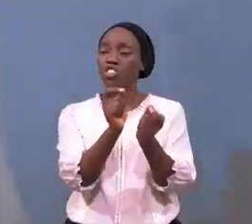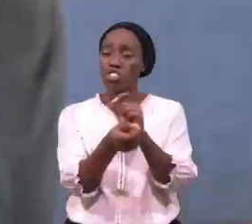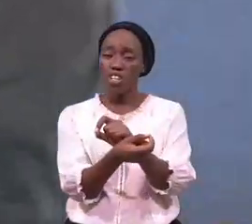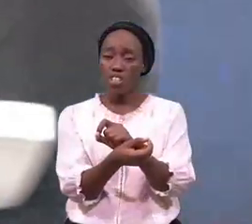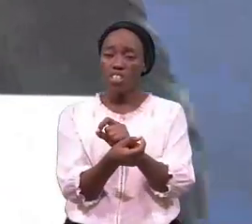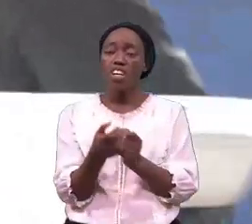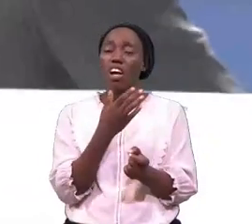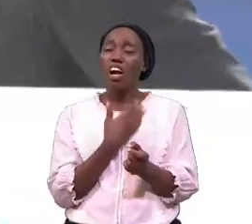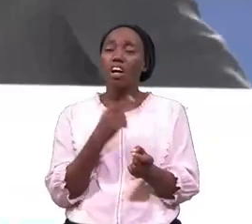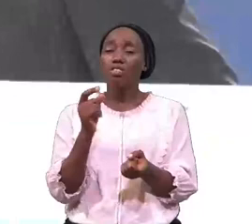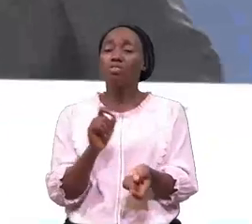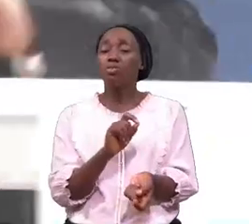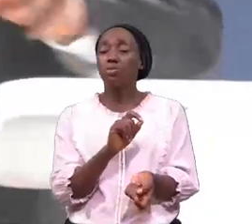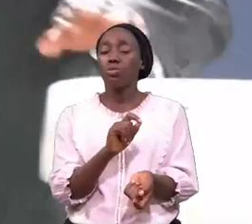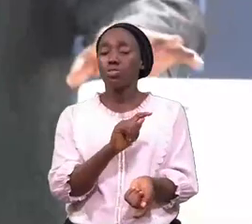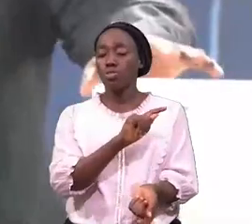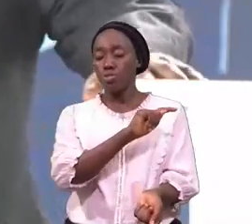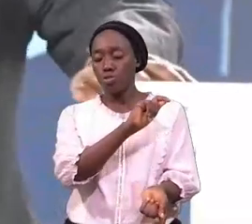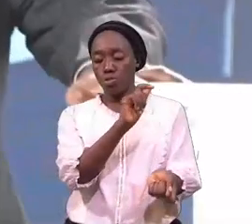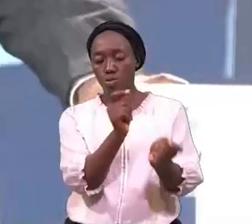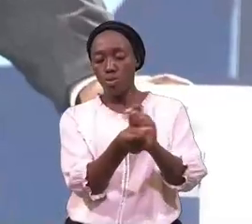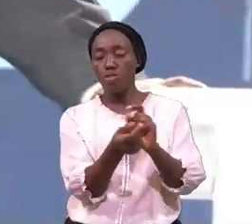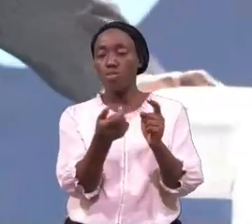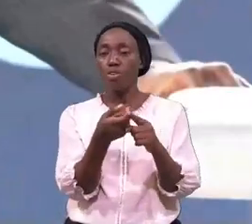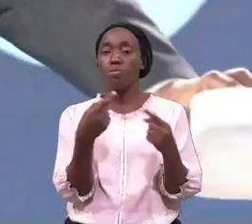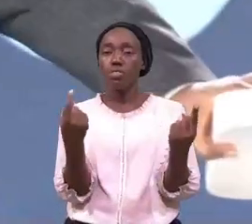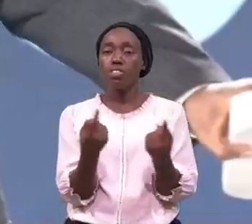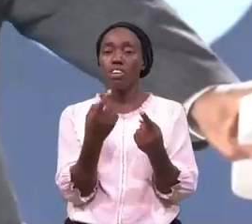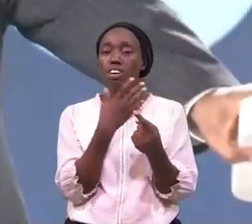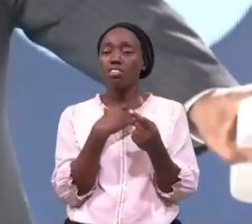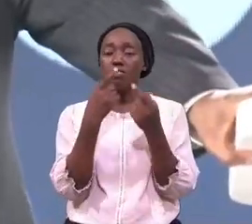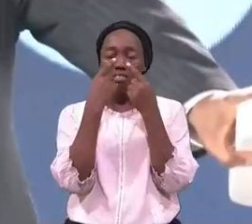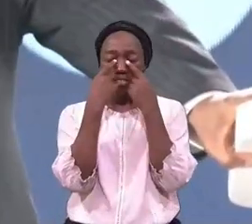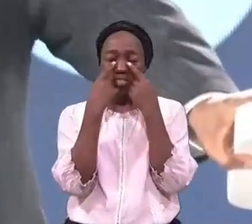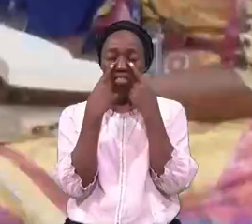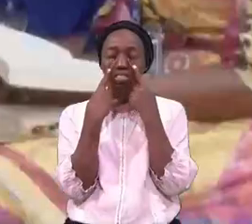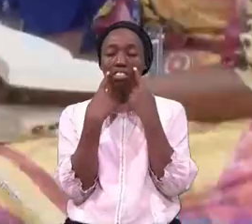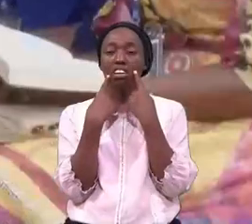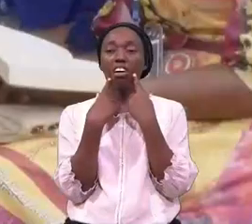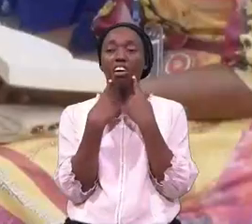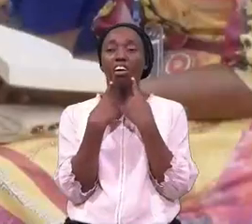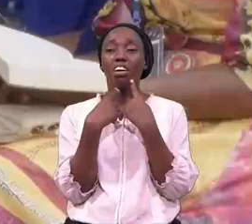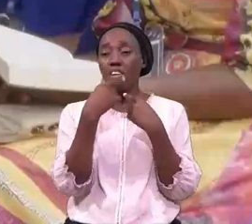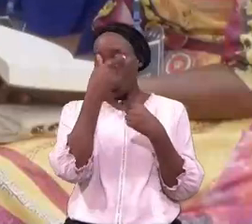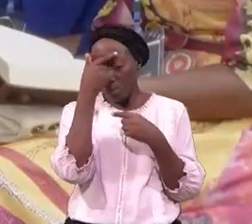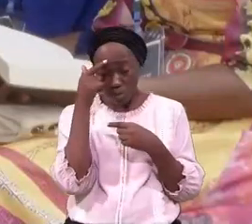changer et de se retourner du péché. Et vous pleurez.